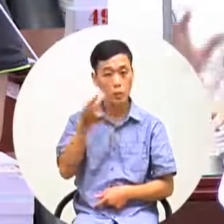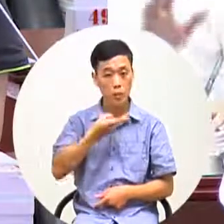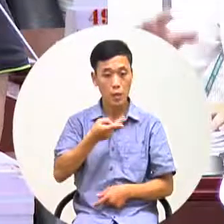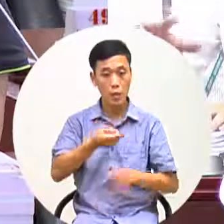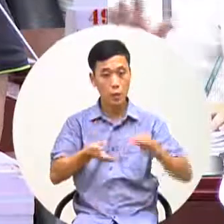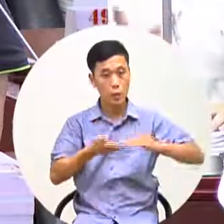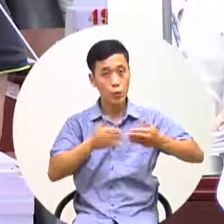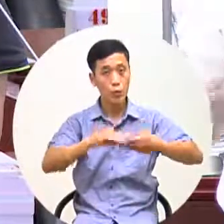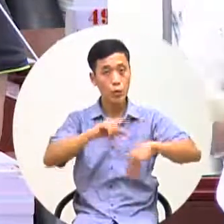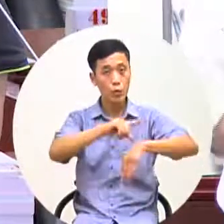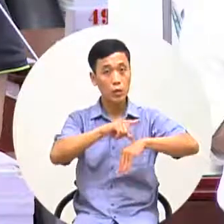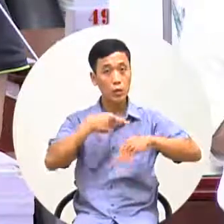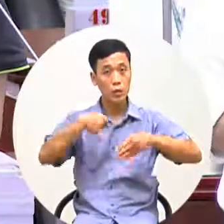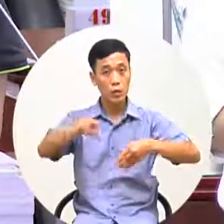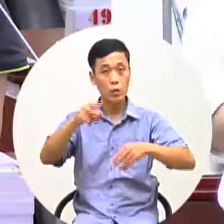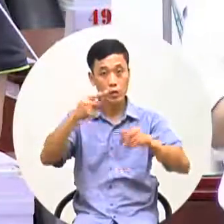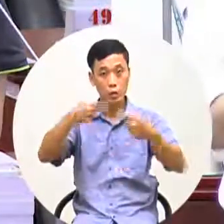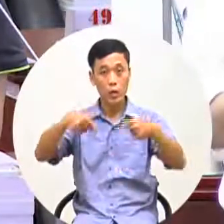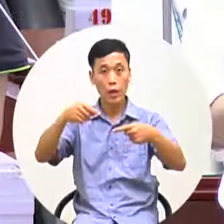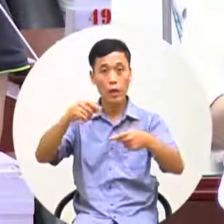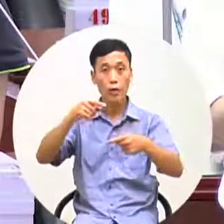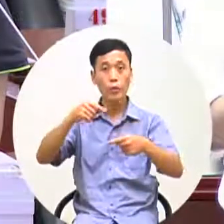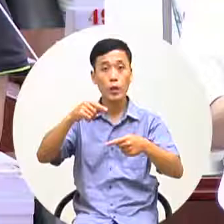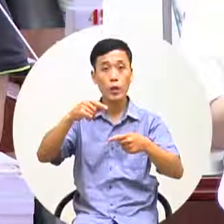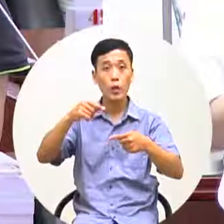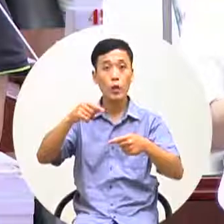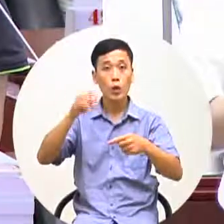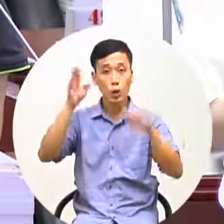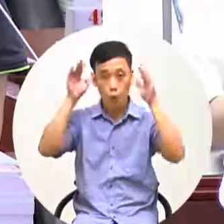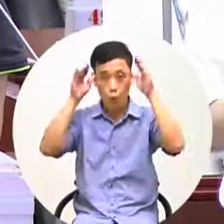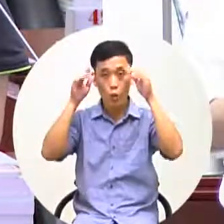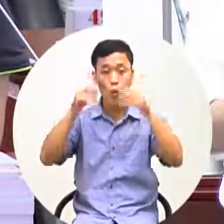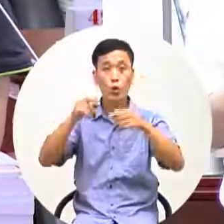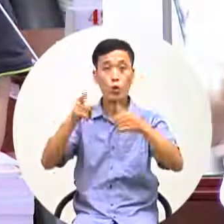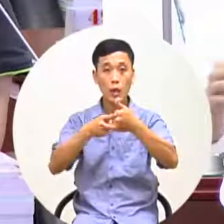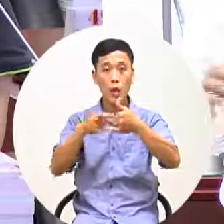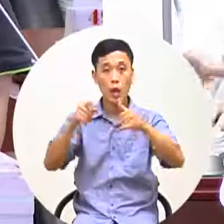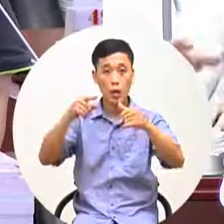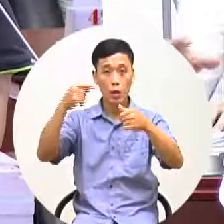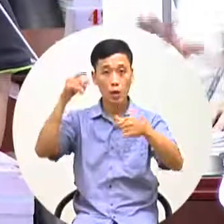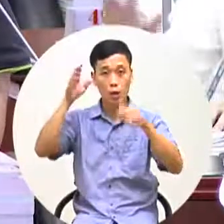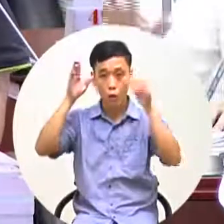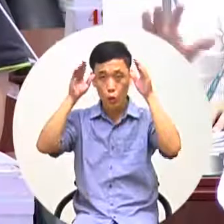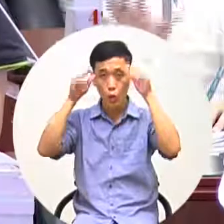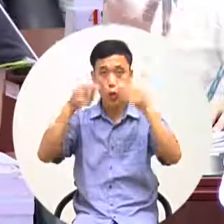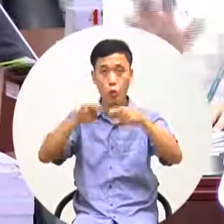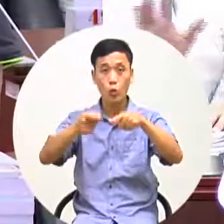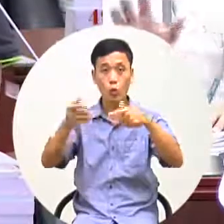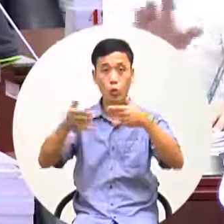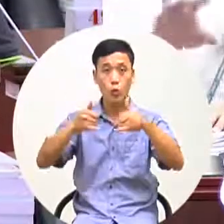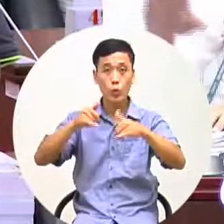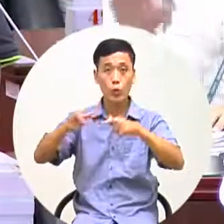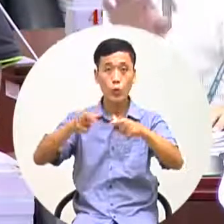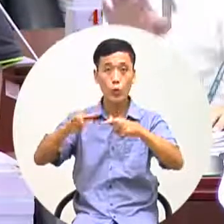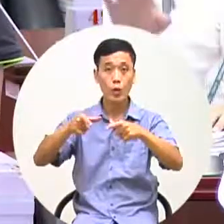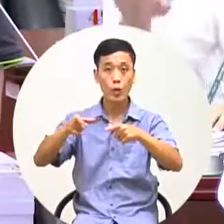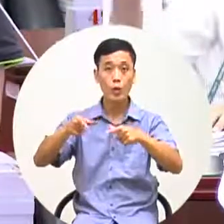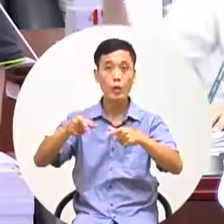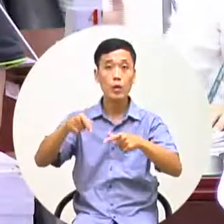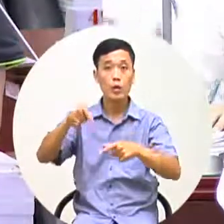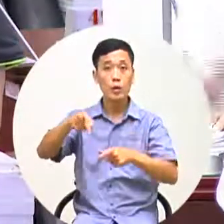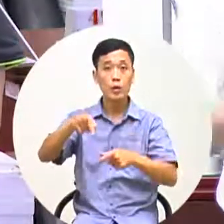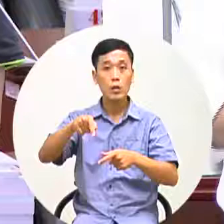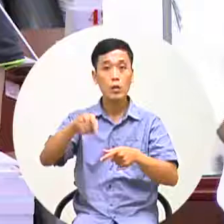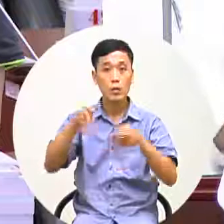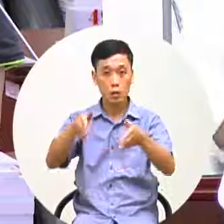个场域看看哪个地方适合？因为加卡罗开始有影较暗啦，所以看看清水的部分怎么样去连接，就